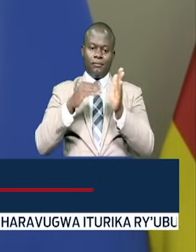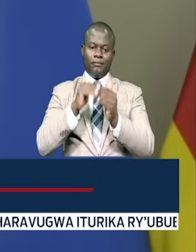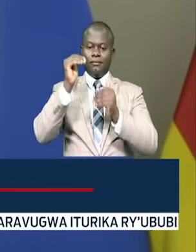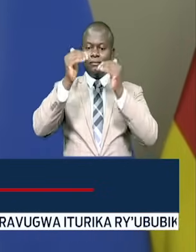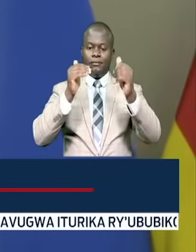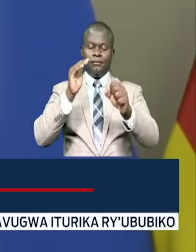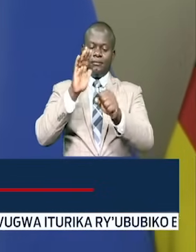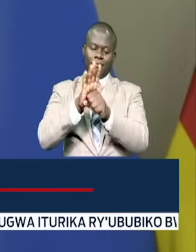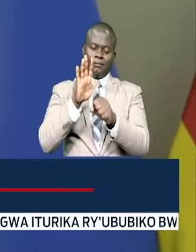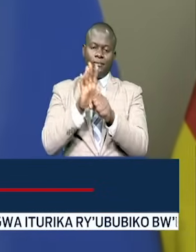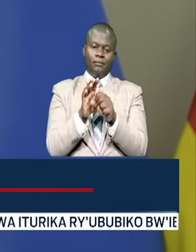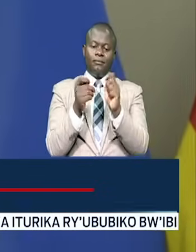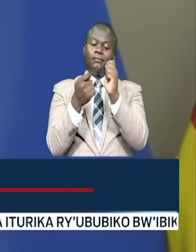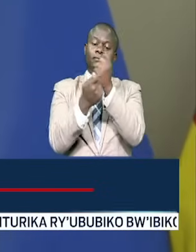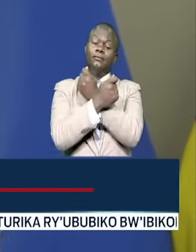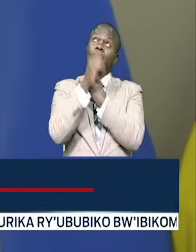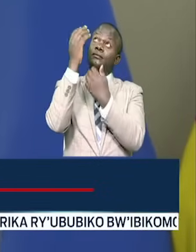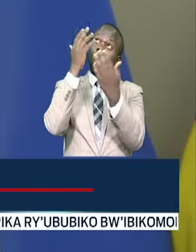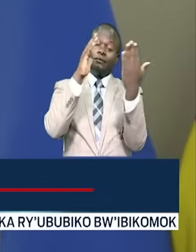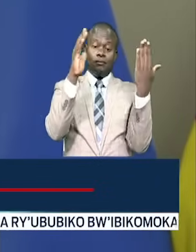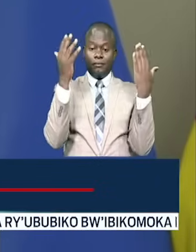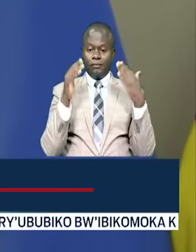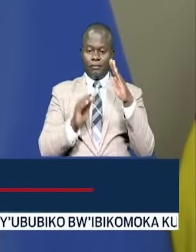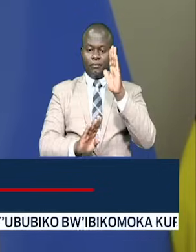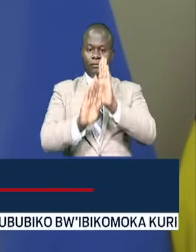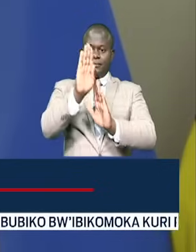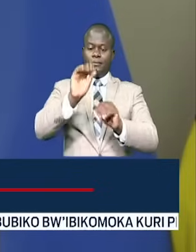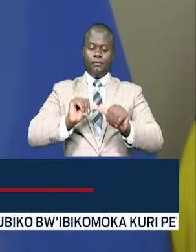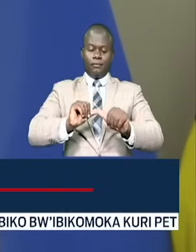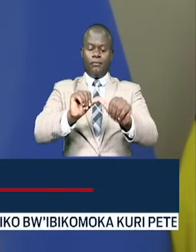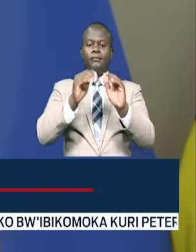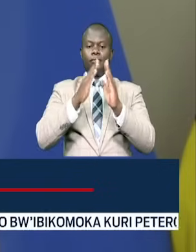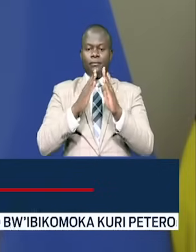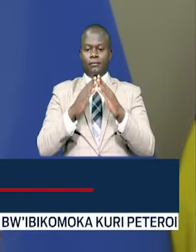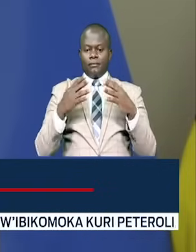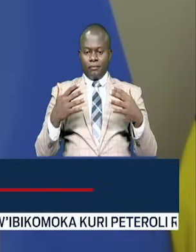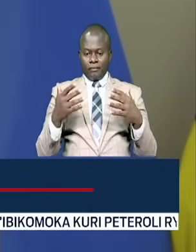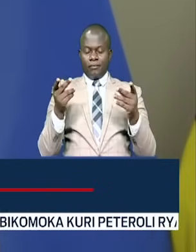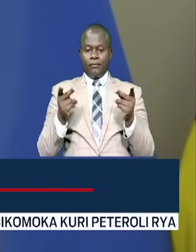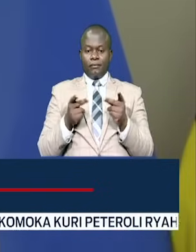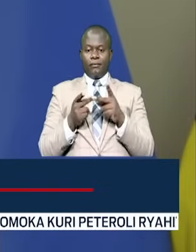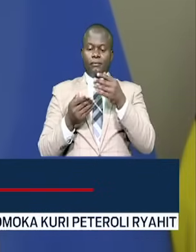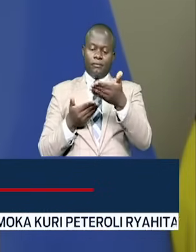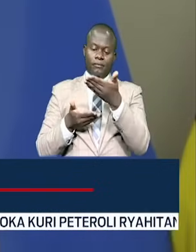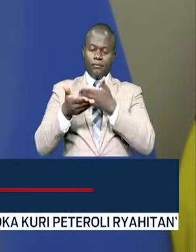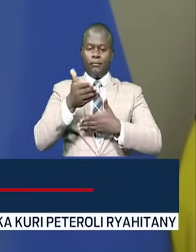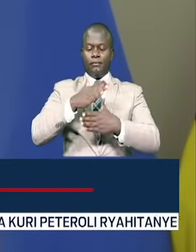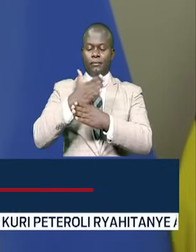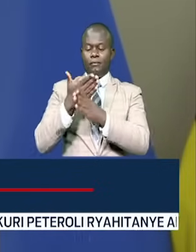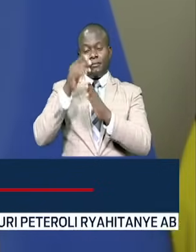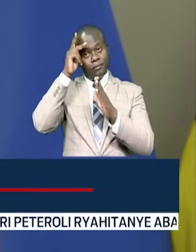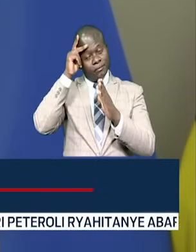inzego nyinshi nk'imihindagurikire y'ikirere, iterambere rirambye ry'imijyi, aho duhererekanya ubumenyi ku